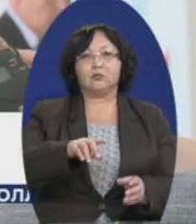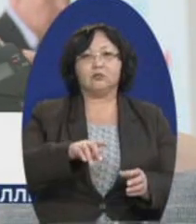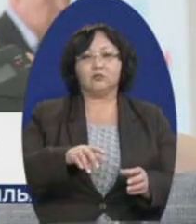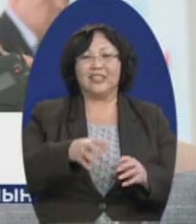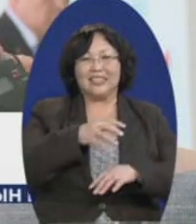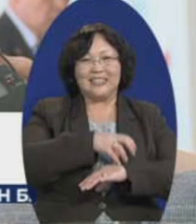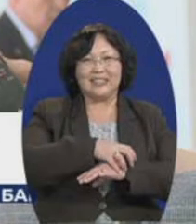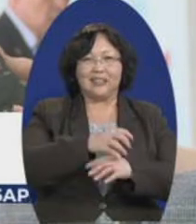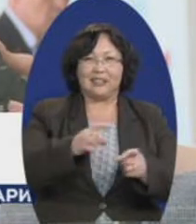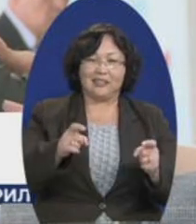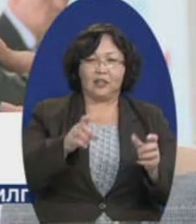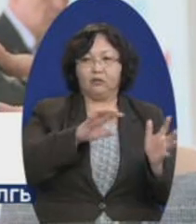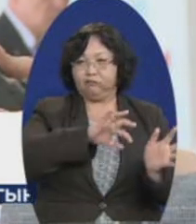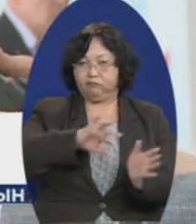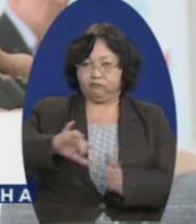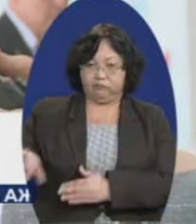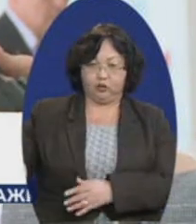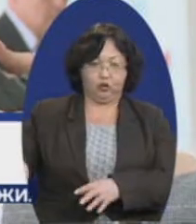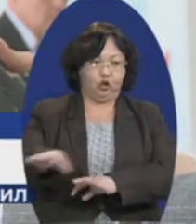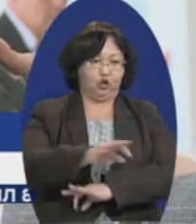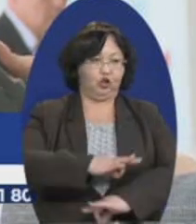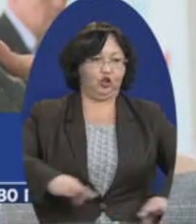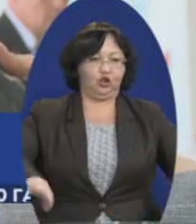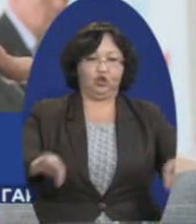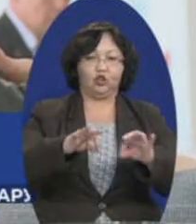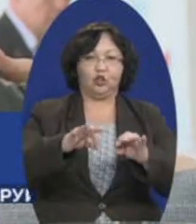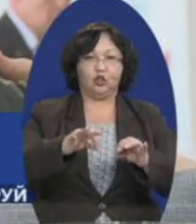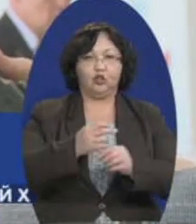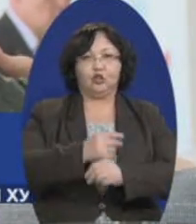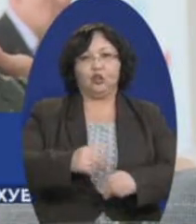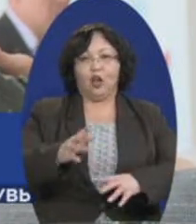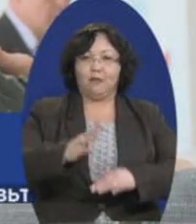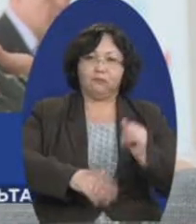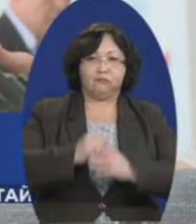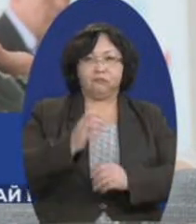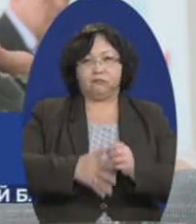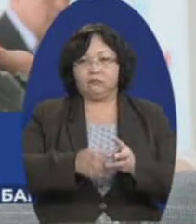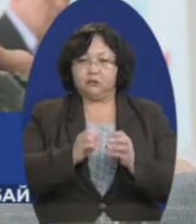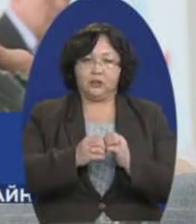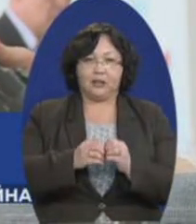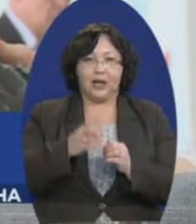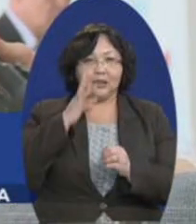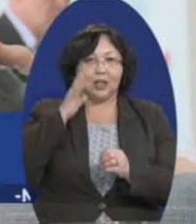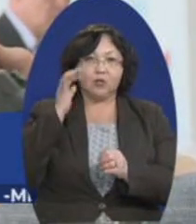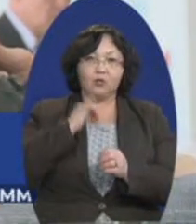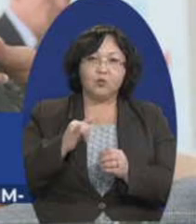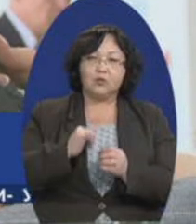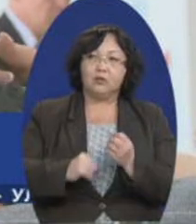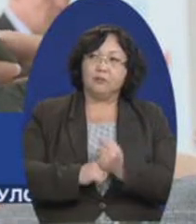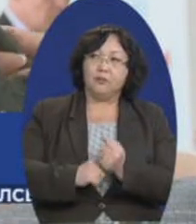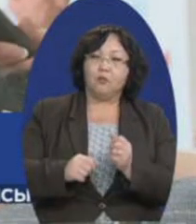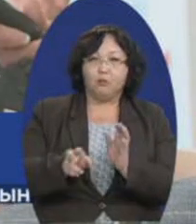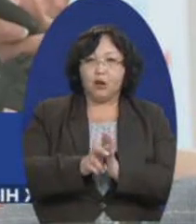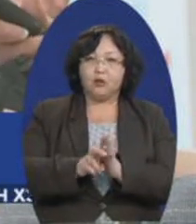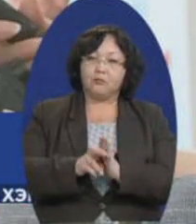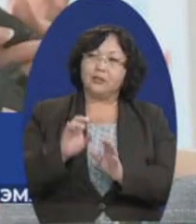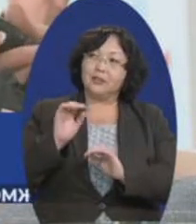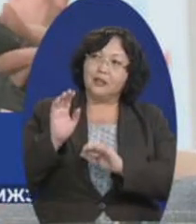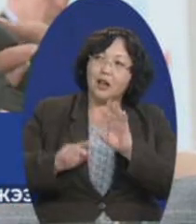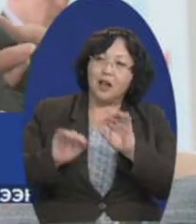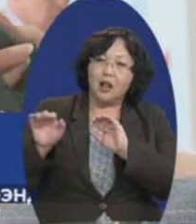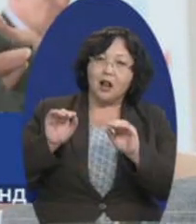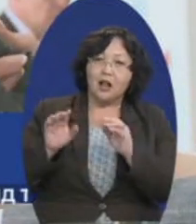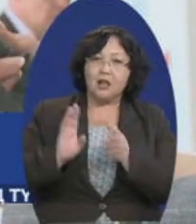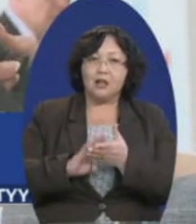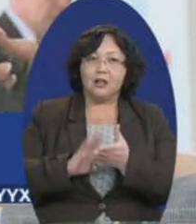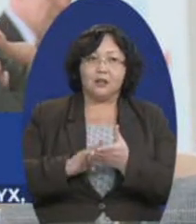хэрэгжих боломжтой төслүүд байгаа. Бид бас энэ өнөөдөр энэ форумд бас гадаадын хөрөнгө оруулагч нарт тухайн төслүүдэд танилцуулж байна. Энэ төслүүдийн